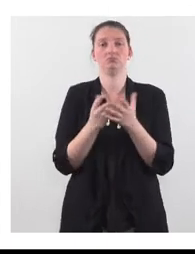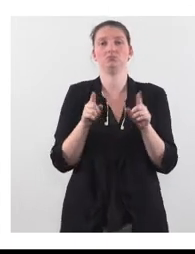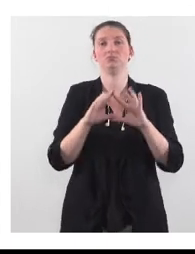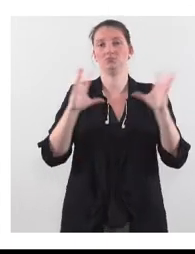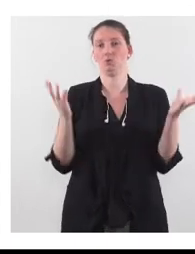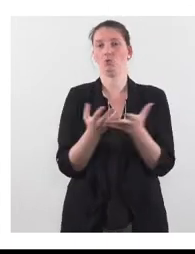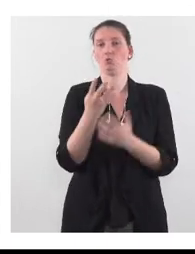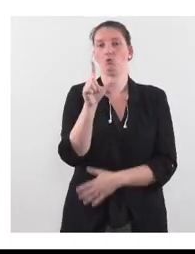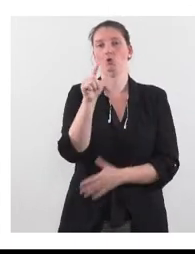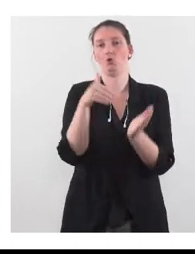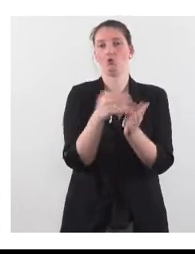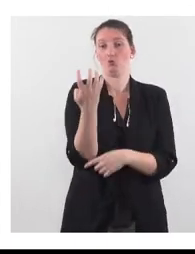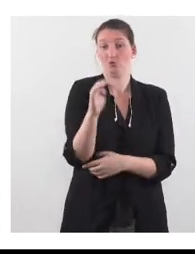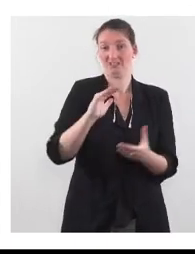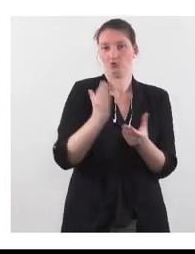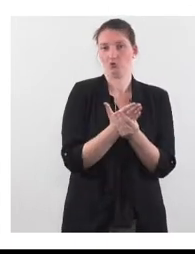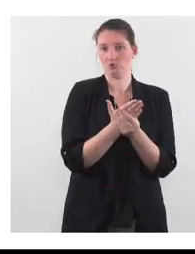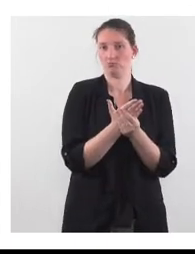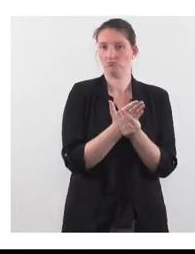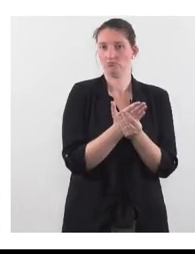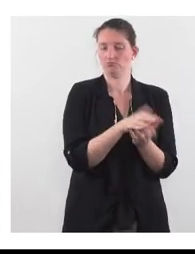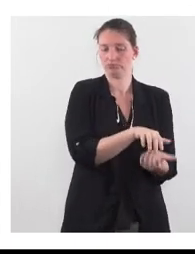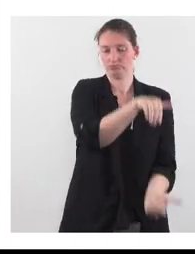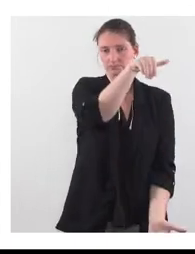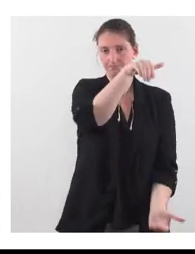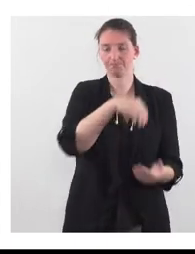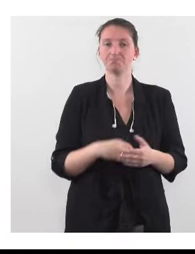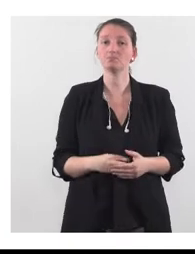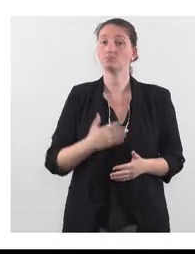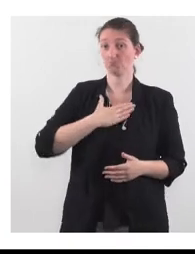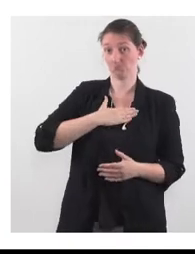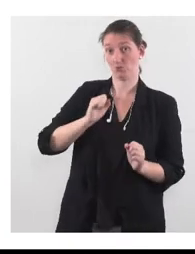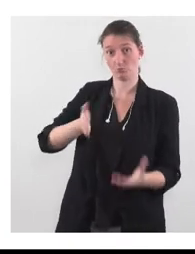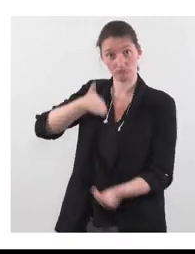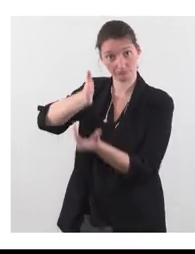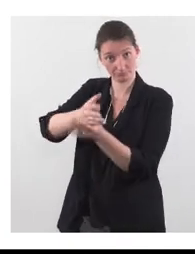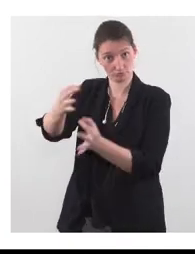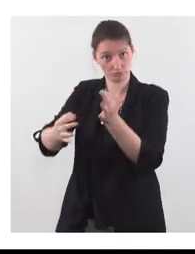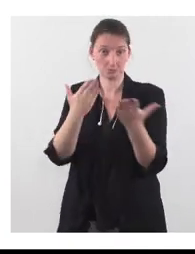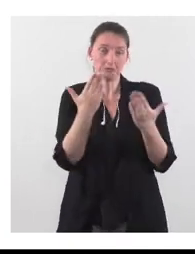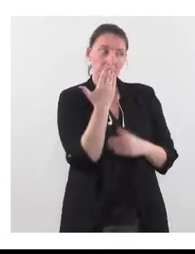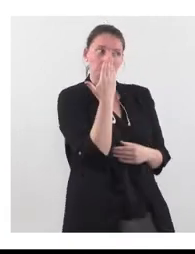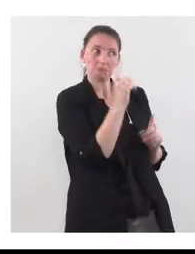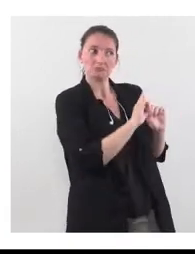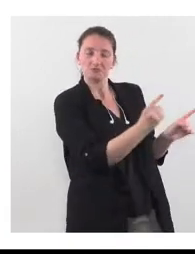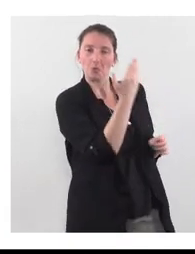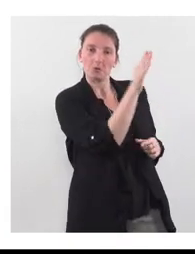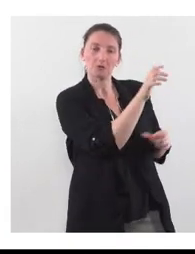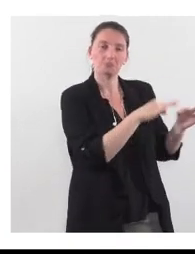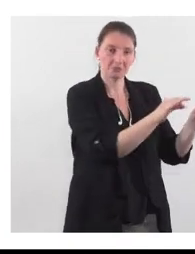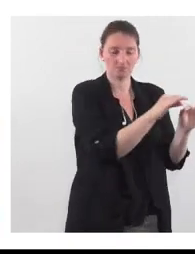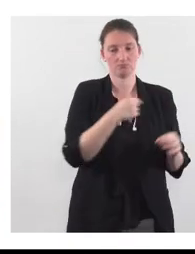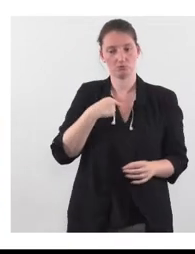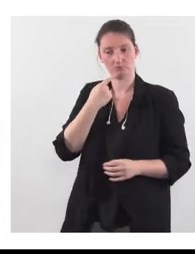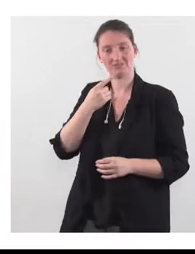dossiers. Nous pouvons agir en justice, et peut-être contrairement à d'autres, nous agissons en justice aux côtés des victimes, mais en notre